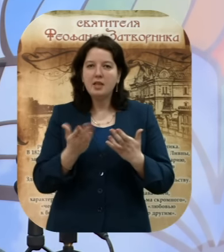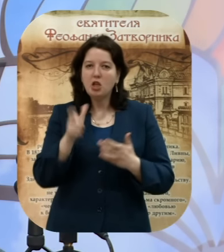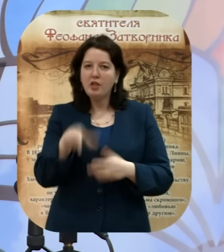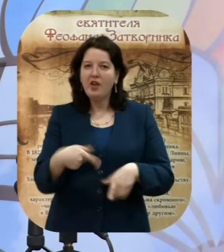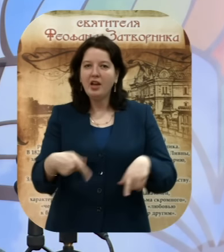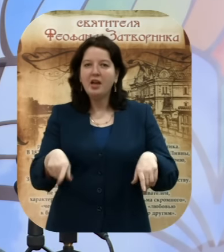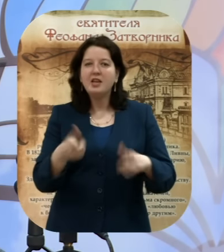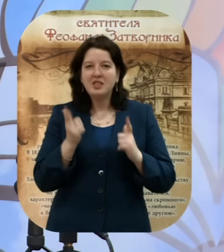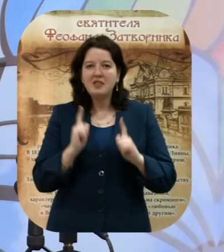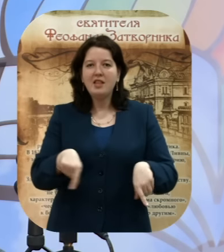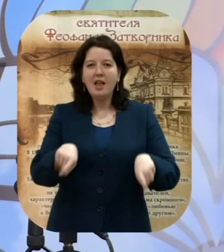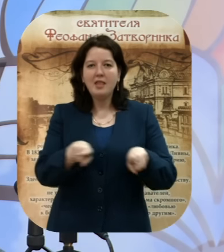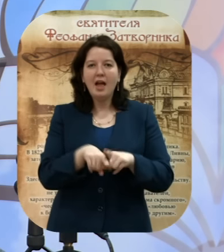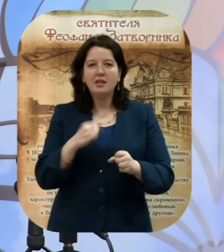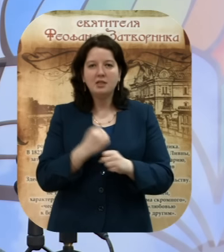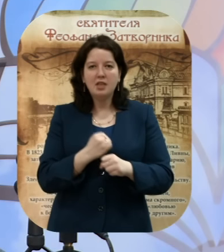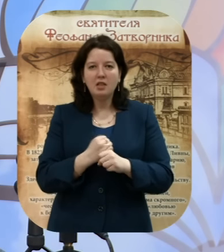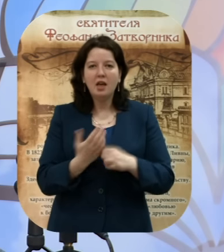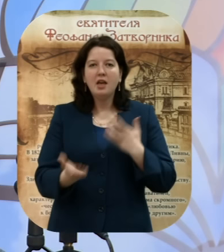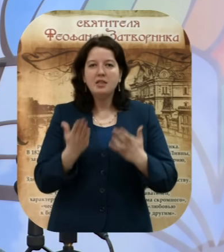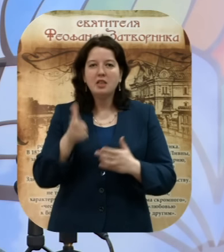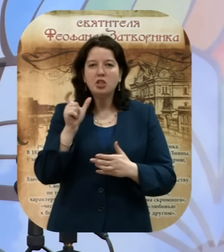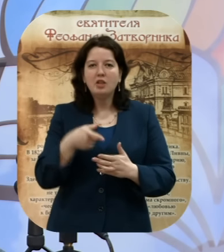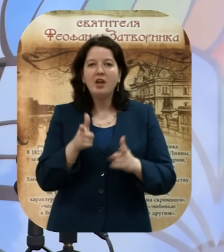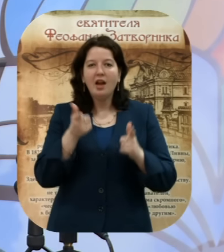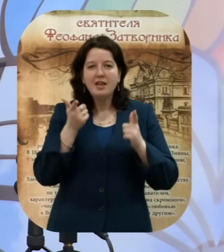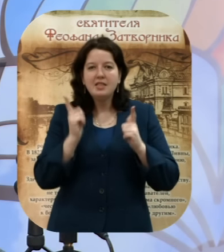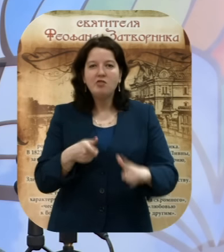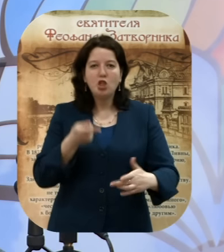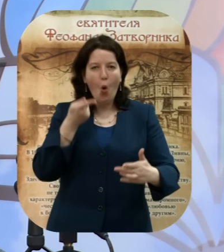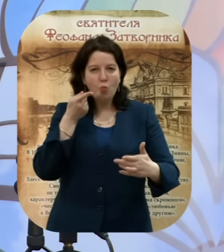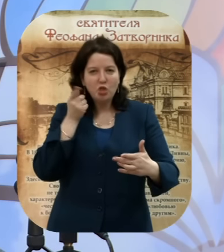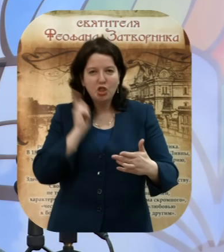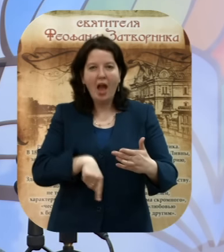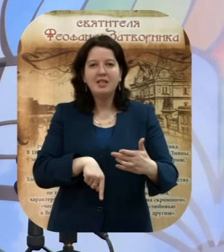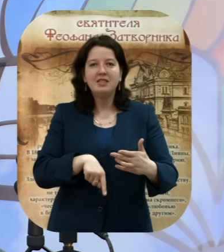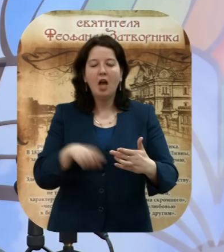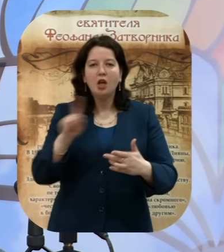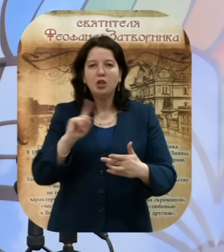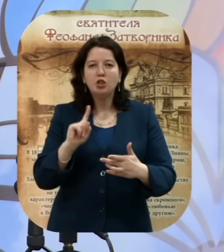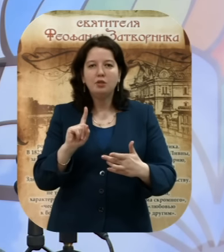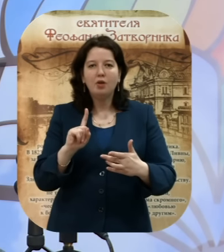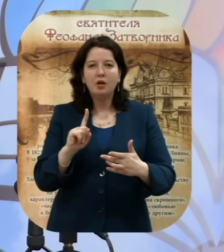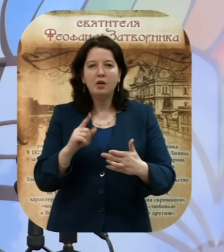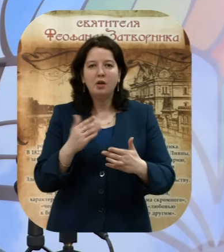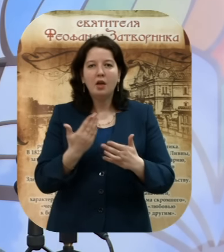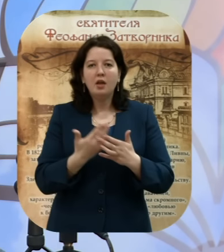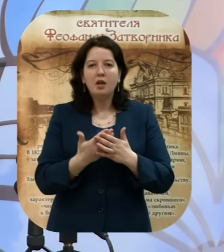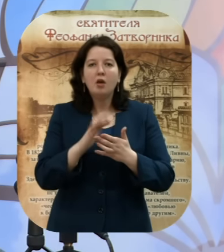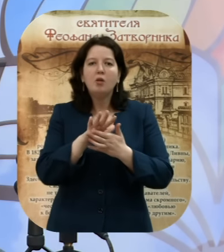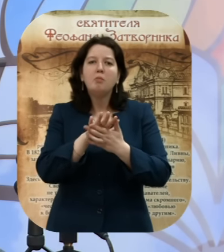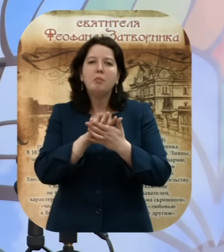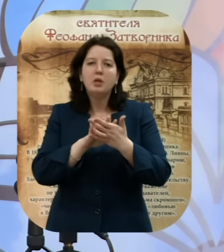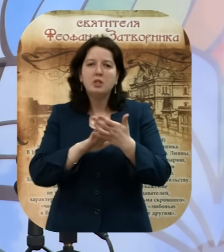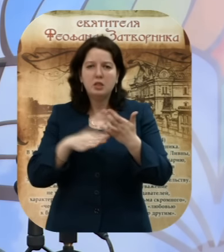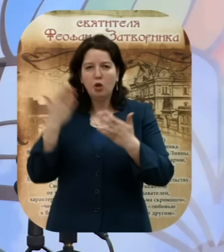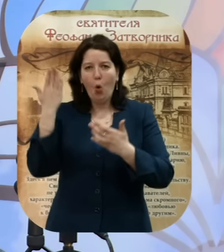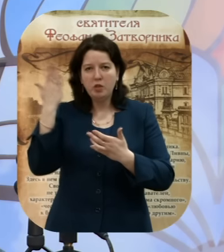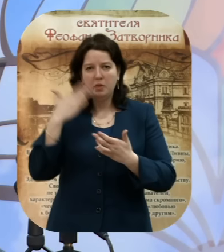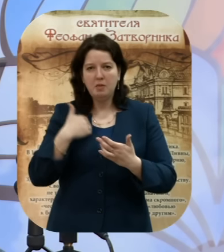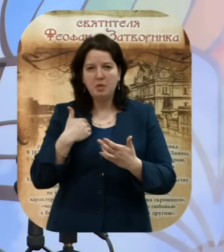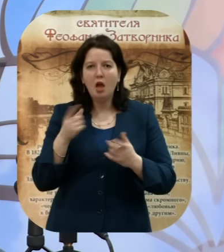так делаю, если я действительно убеждаюсь, я действительно говорю: «Господи, прости меня, ну что же такое,